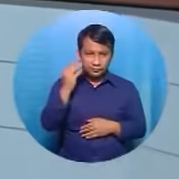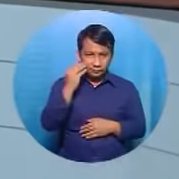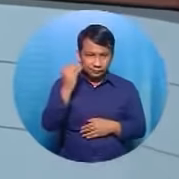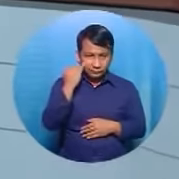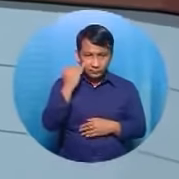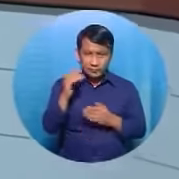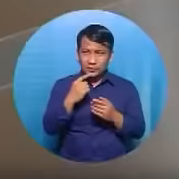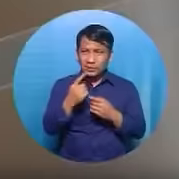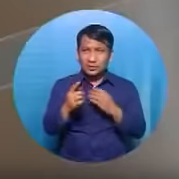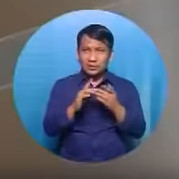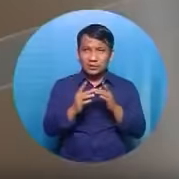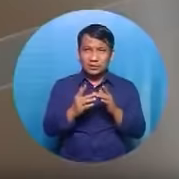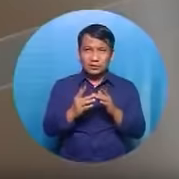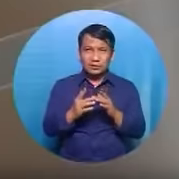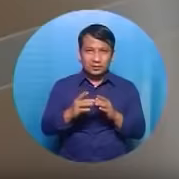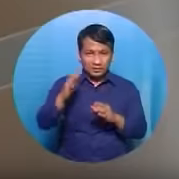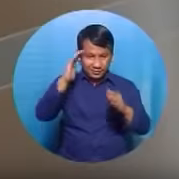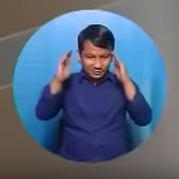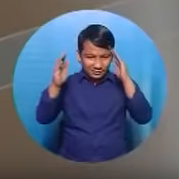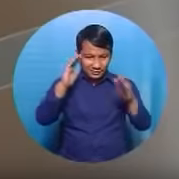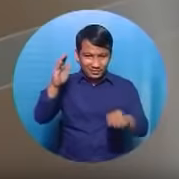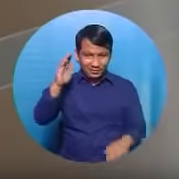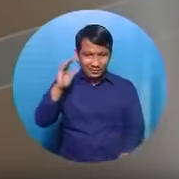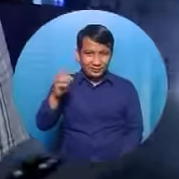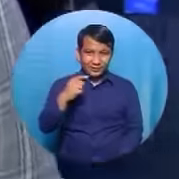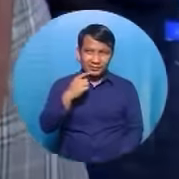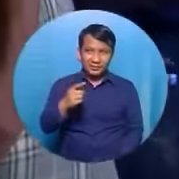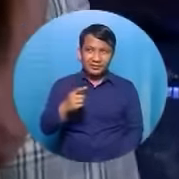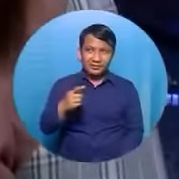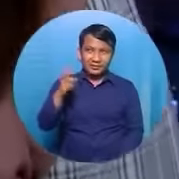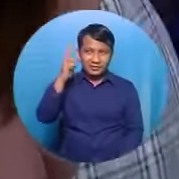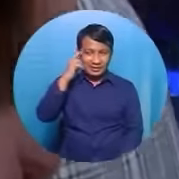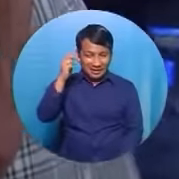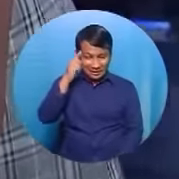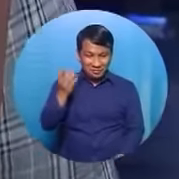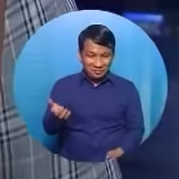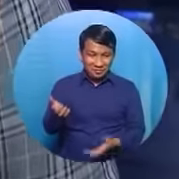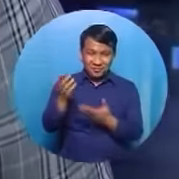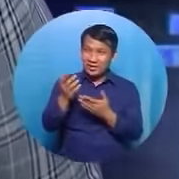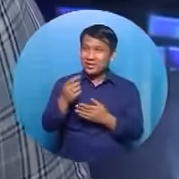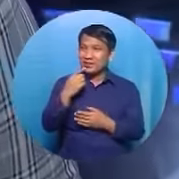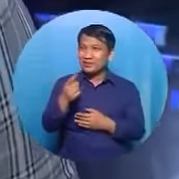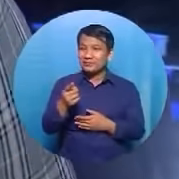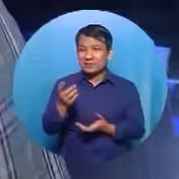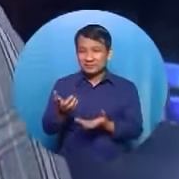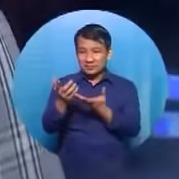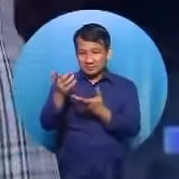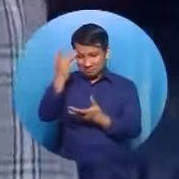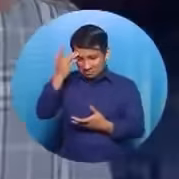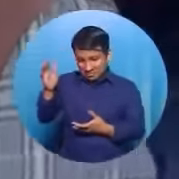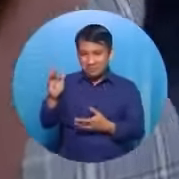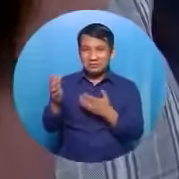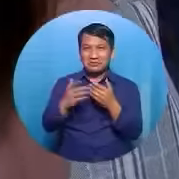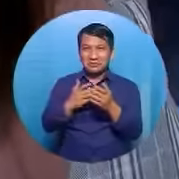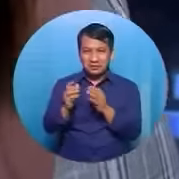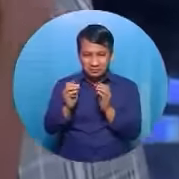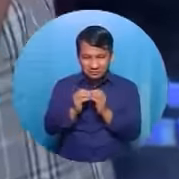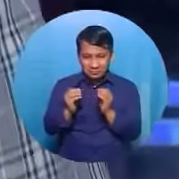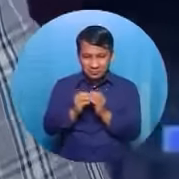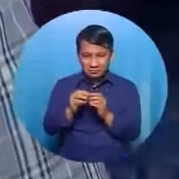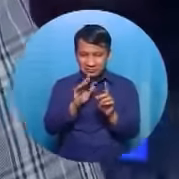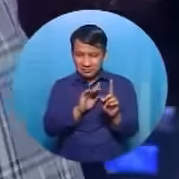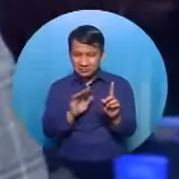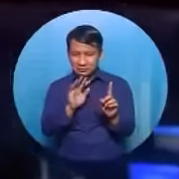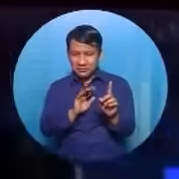ng netizen? Idol daw si Mary Joy! Idol Raffy! Isa rin daw siyang idol dahil napakagaling daw niya na talagang kumilatis